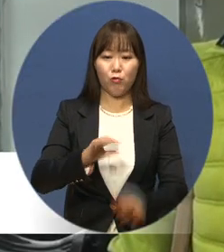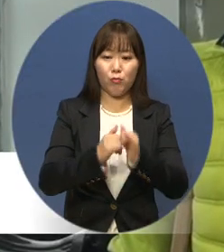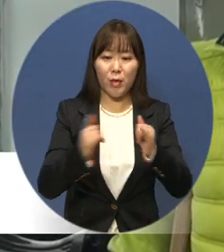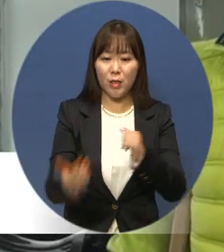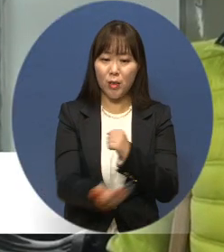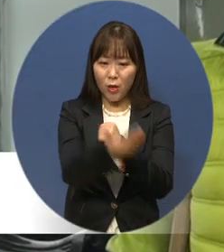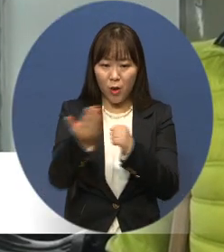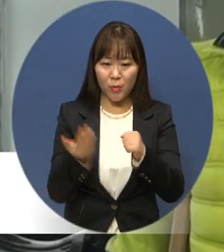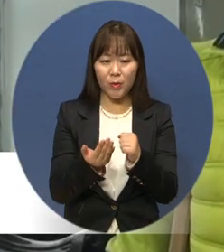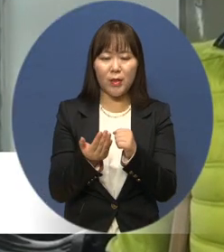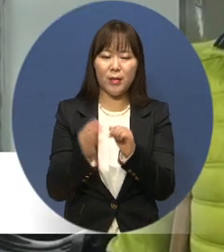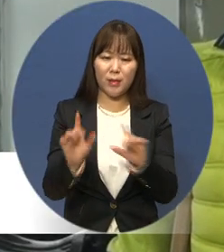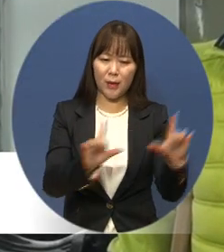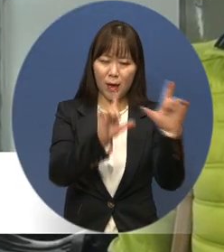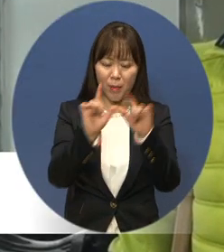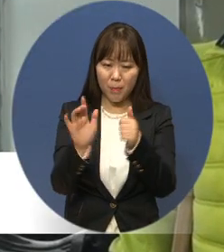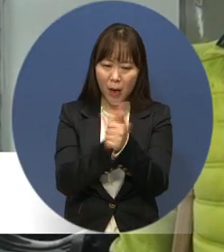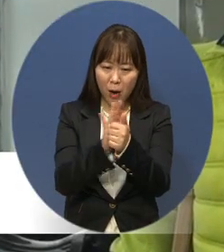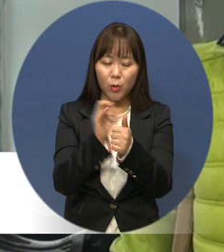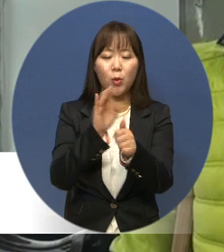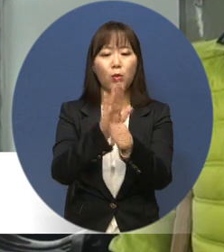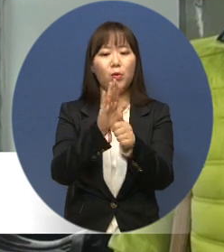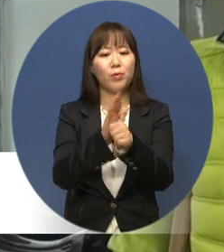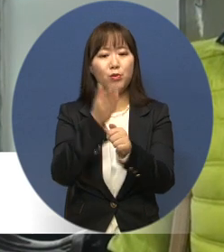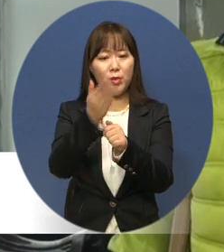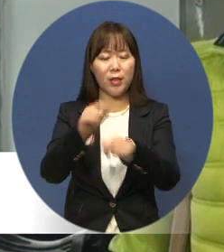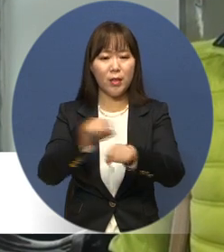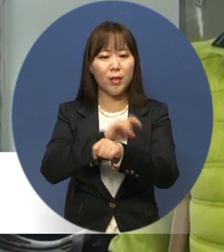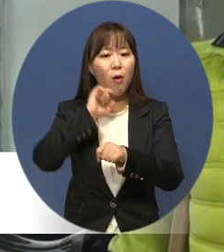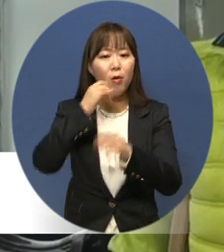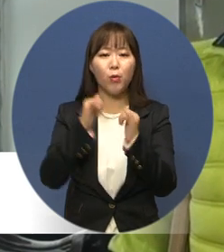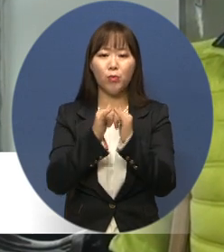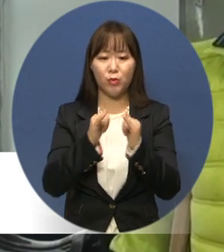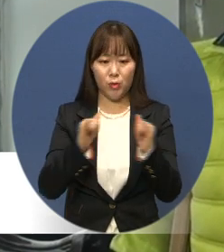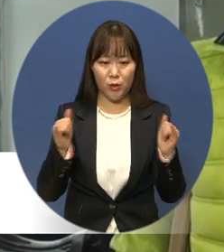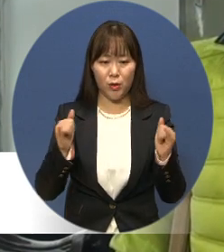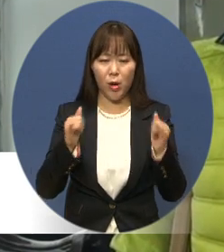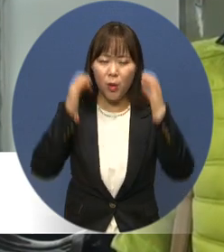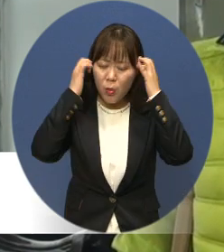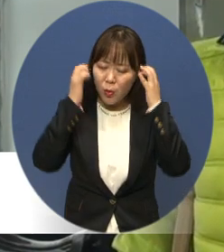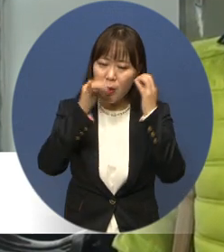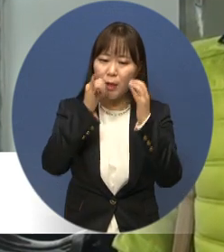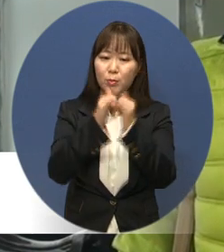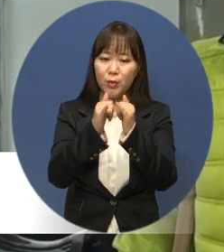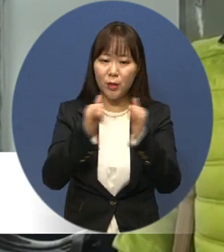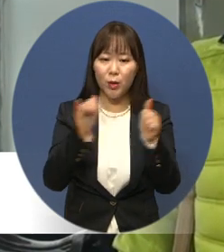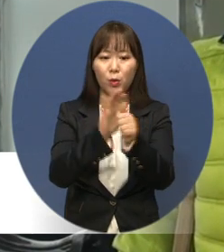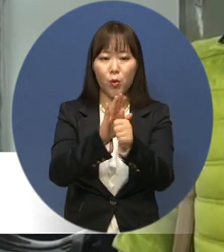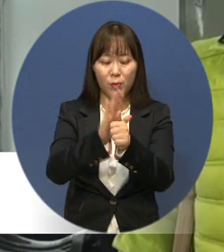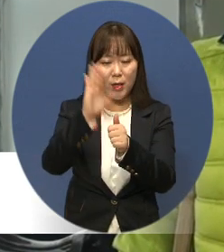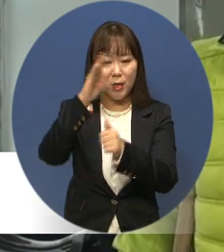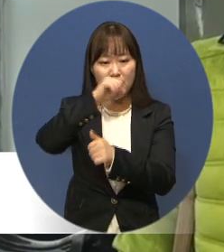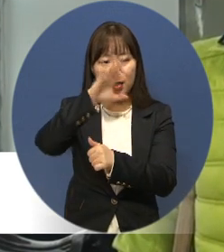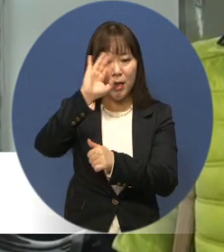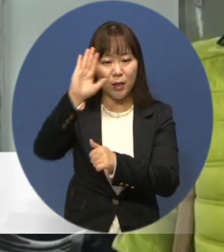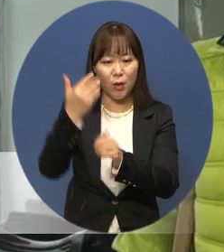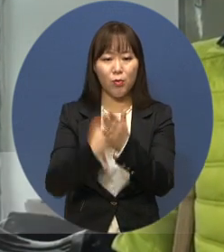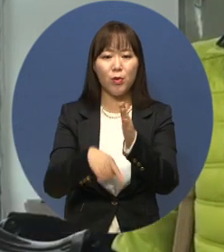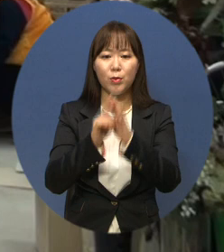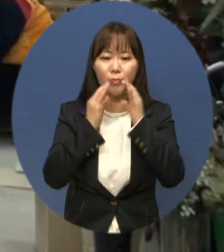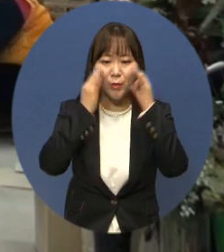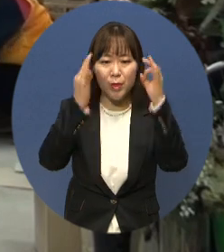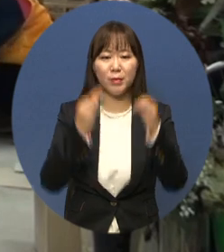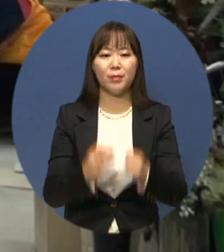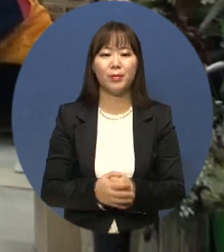국민들의 민생을 챙기는 또 서민들에게 도움이 되는 특히 어려운 분들, 고통받는 분들에게 힘이 되는 그런 예산이 되도록